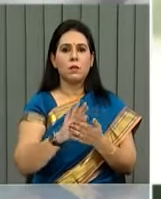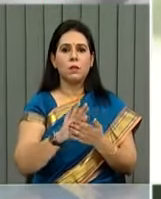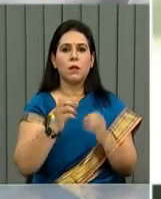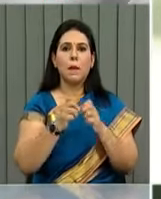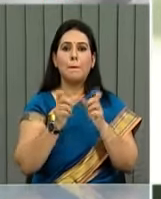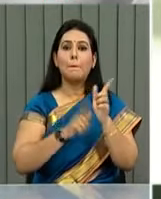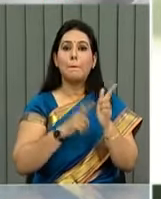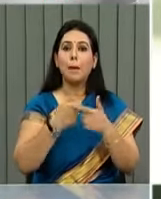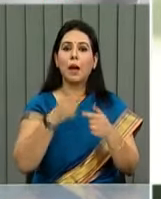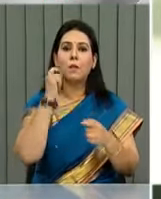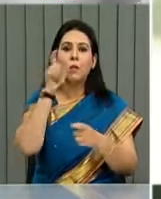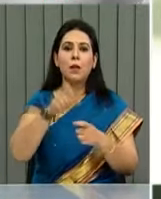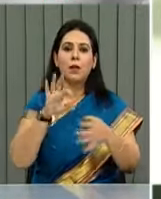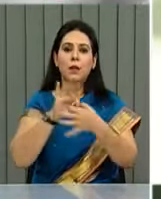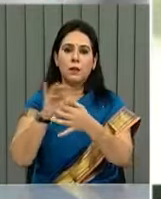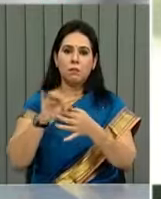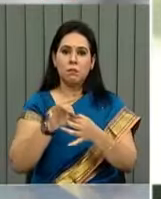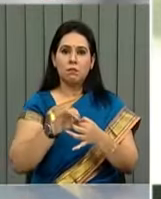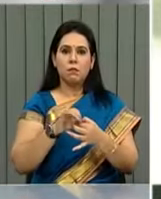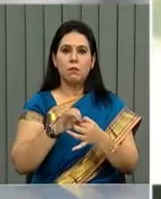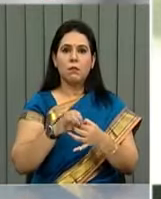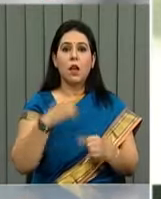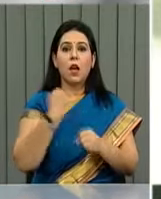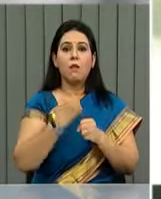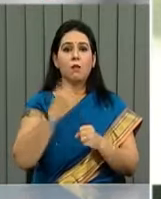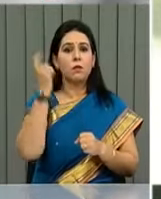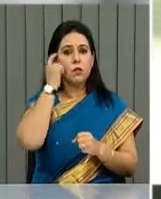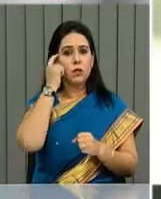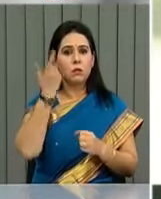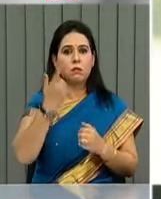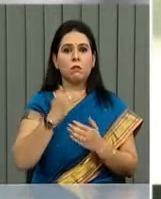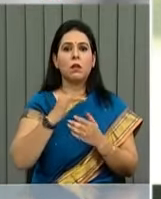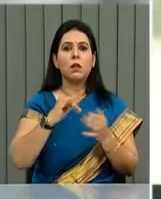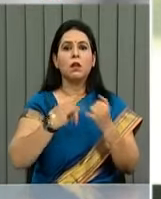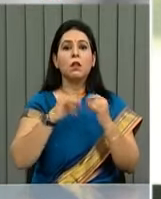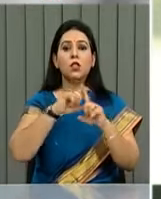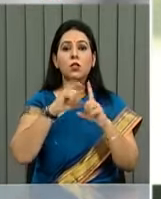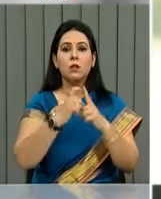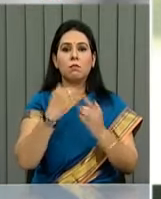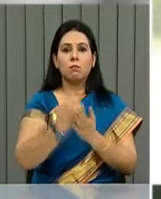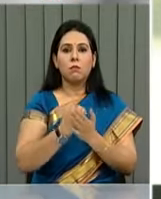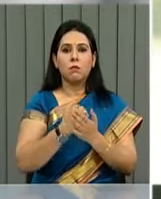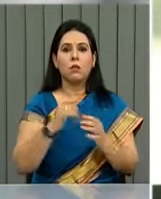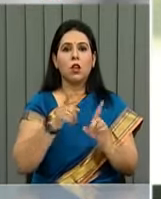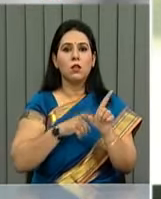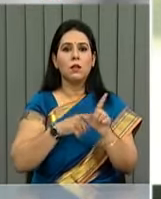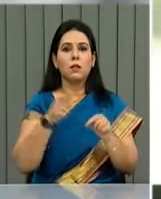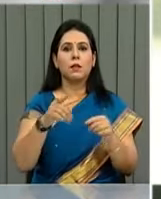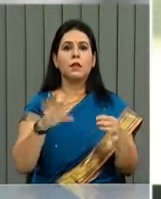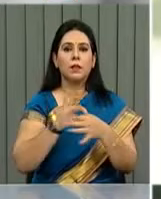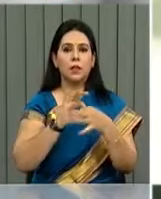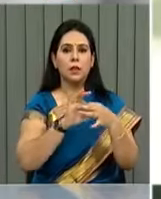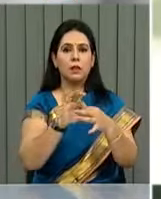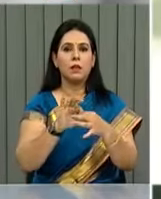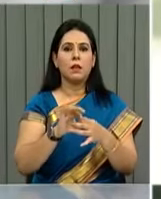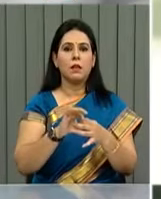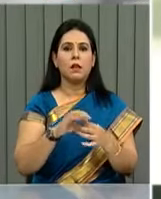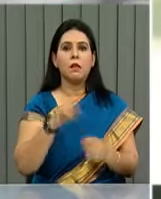बैंकों से जुड़ गए। अब सरकार की अन्य सामाजिक सुरक्षा योजनाओं के तहत इसी को जोड़ दिया